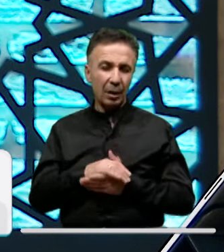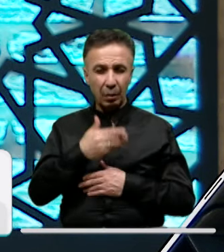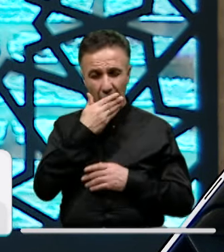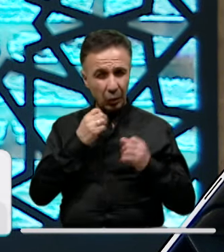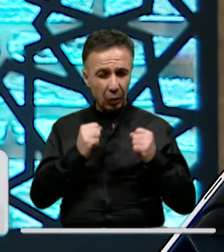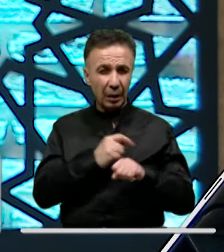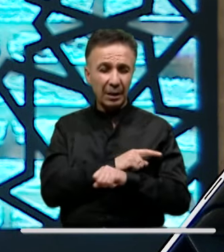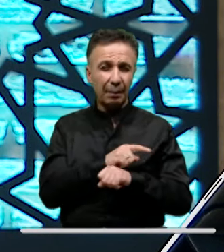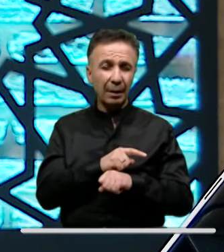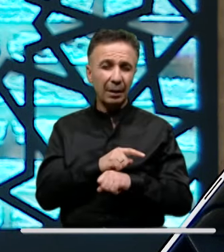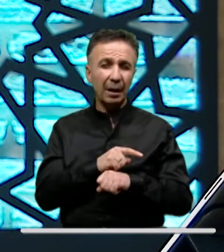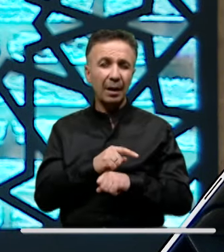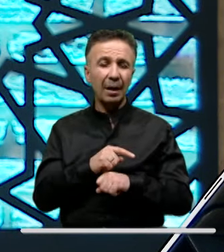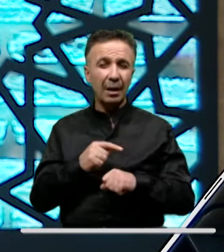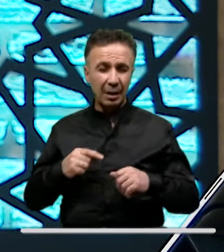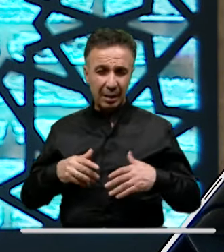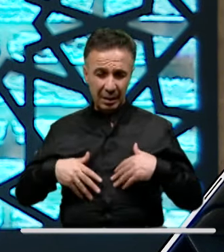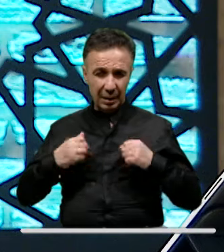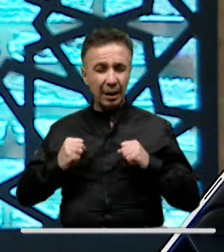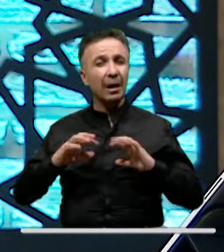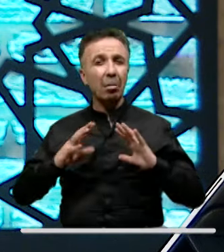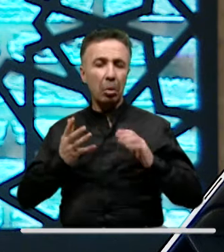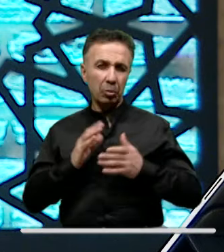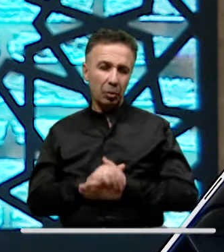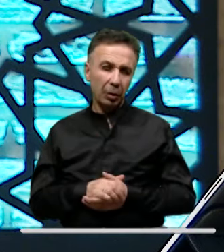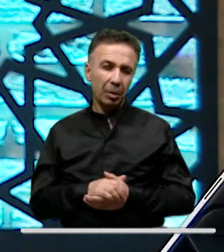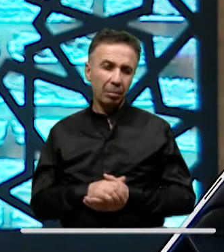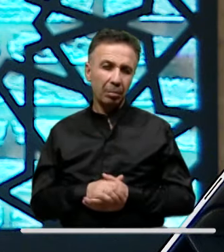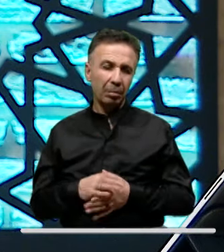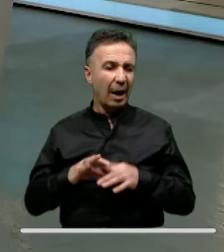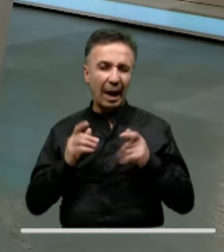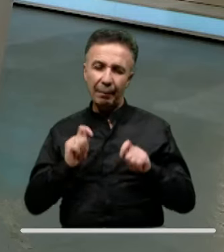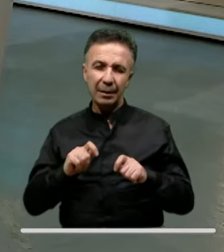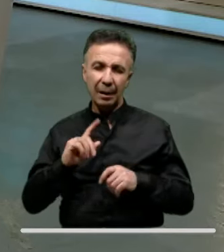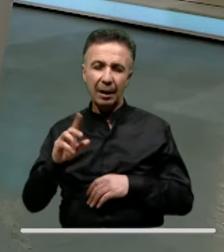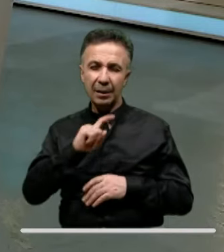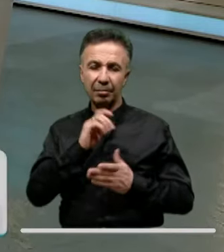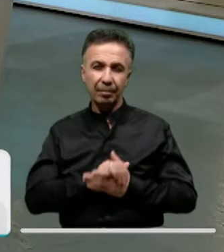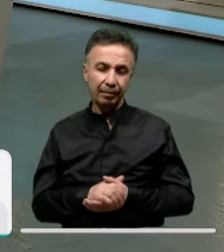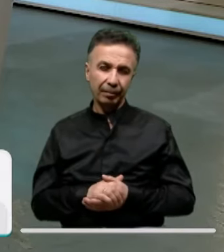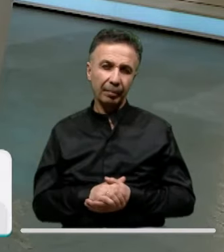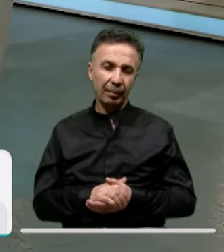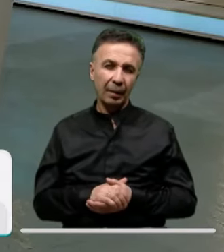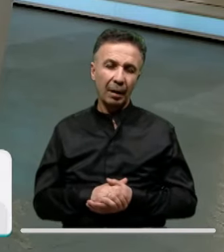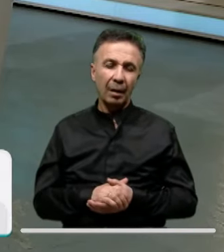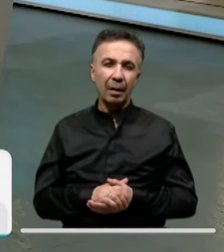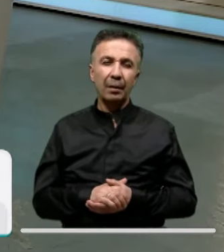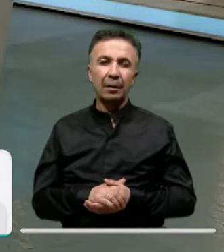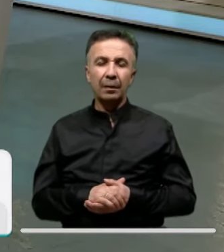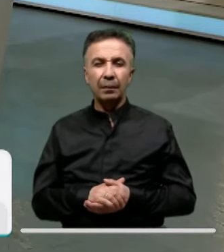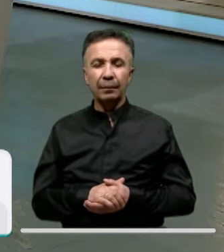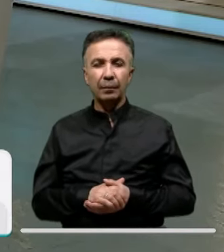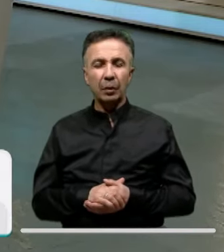da sağlıklarını problem ediyorlar, tehlikeye atıyorlar. Ne tavsiye edersiniz? Tabii burada ibadet kendi